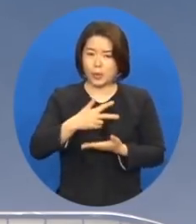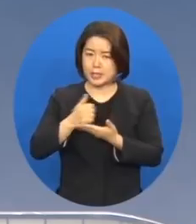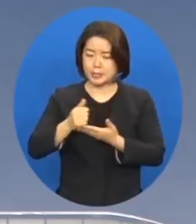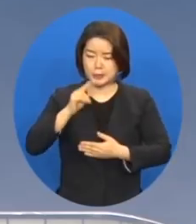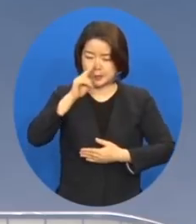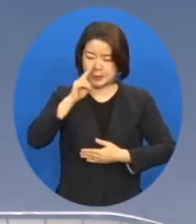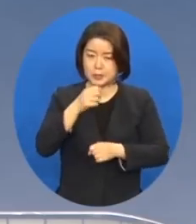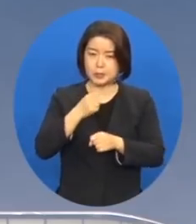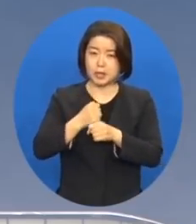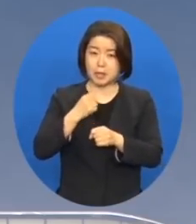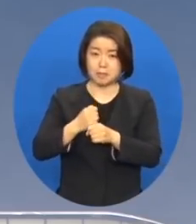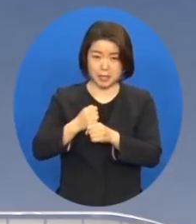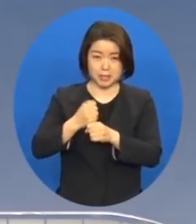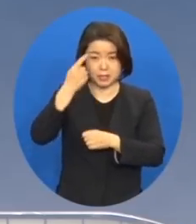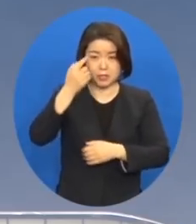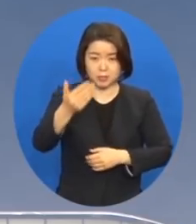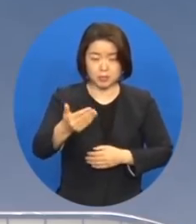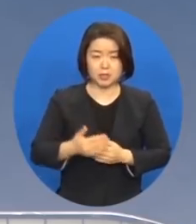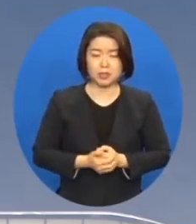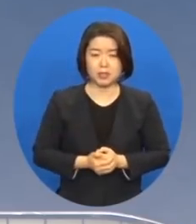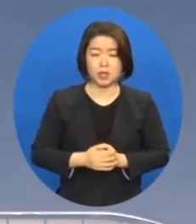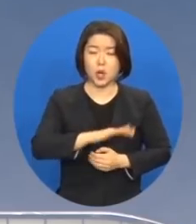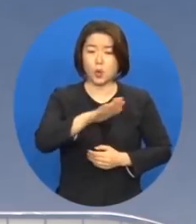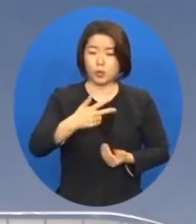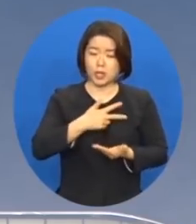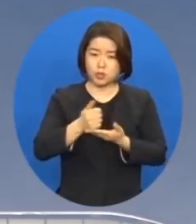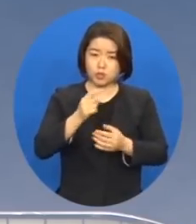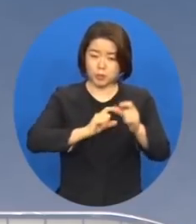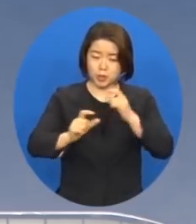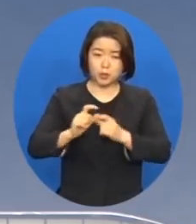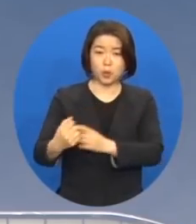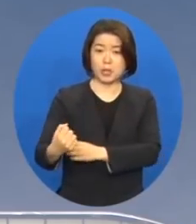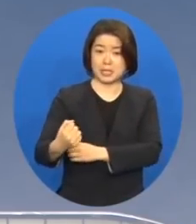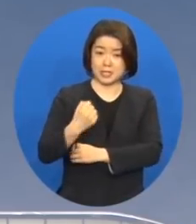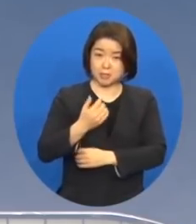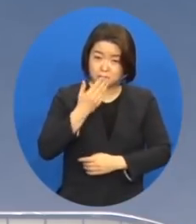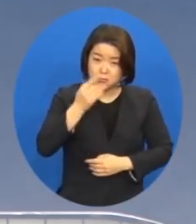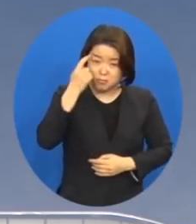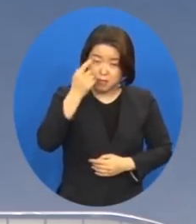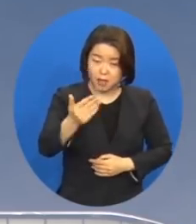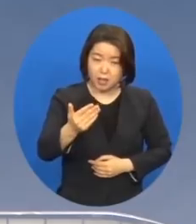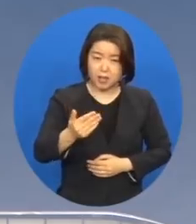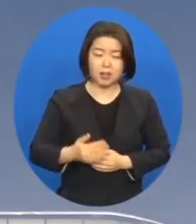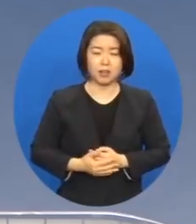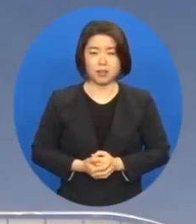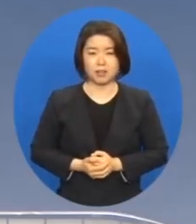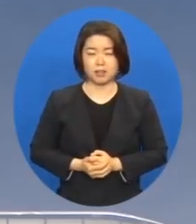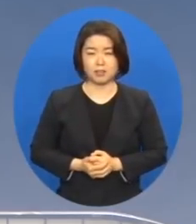질투하시게 하려는 것입니까? 우리가 주님보다도 더 힘이 세다는 말입니까?